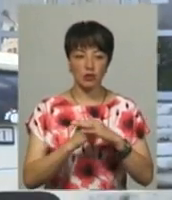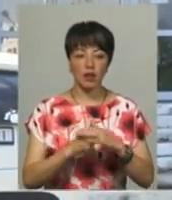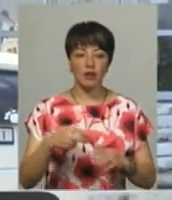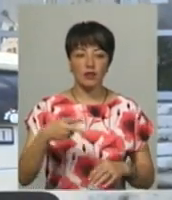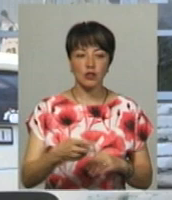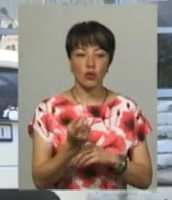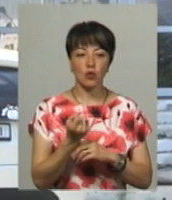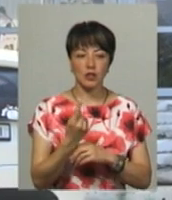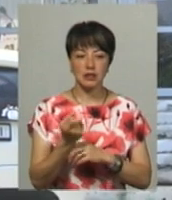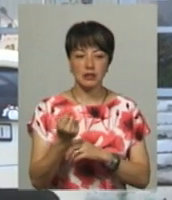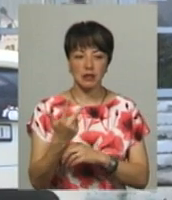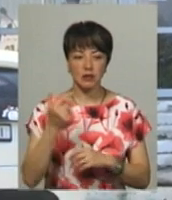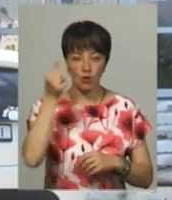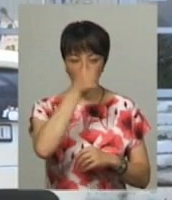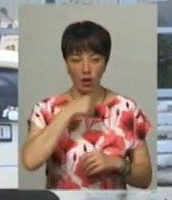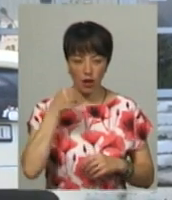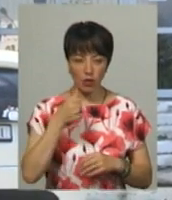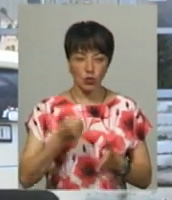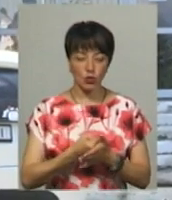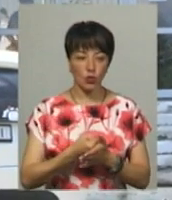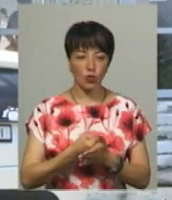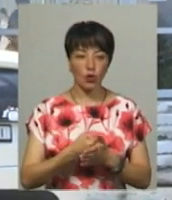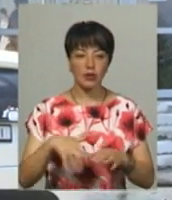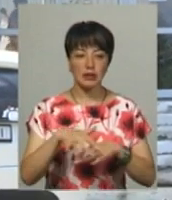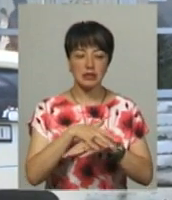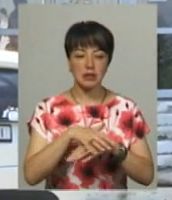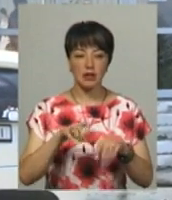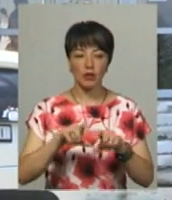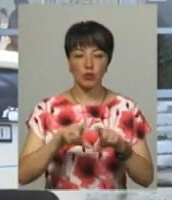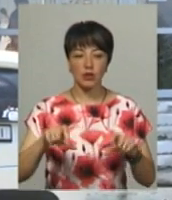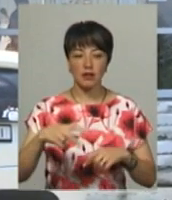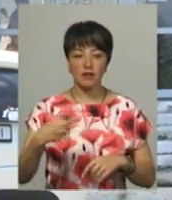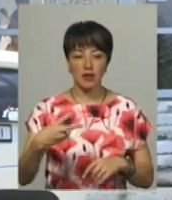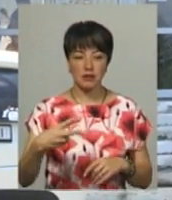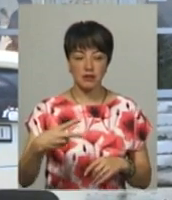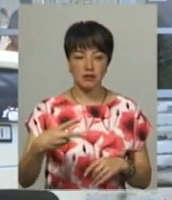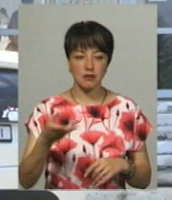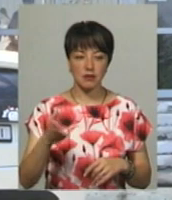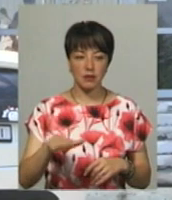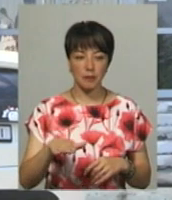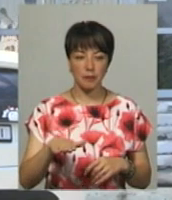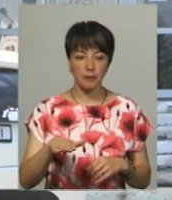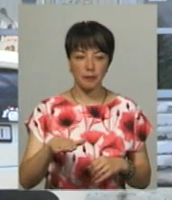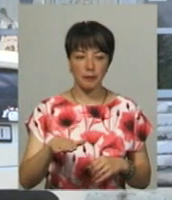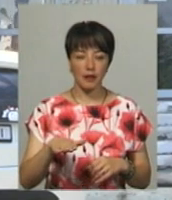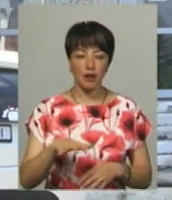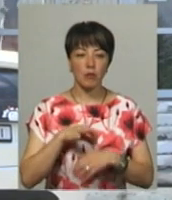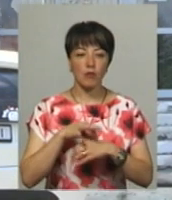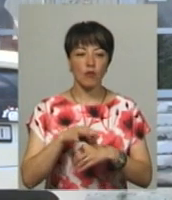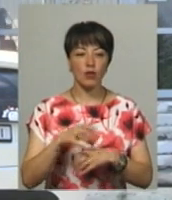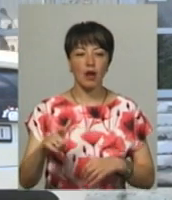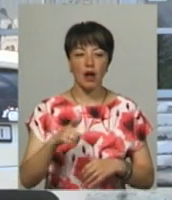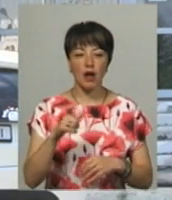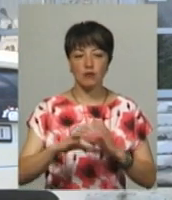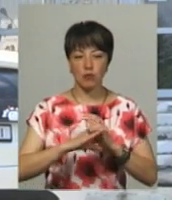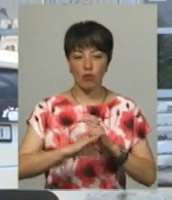2011, 12, 13 роках до населених пунктів, майже 20 населених пунктів, проводилися